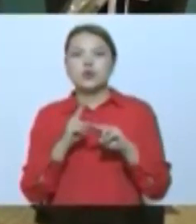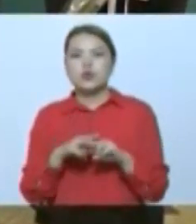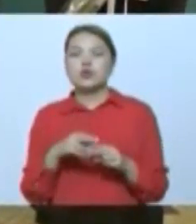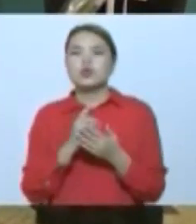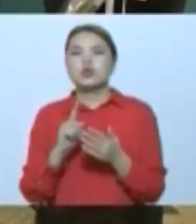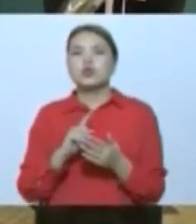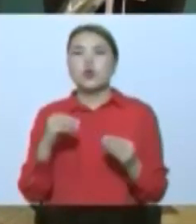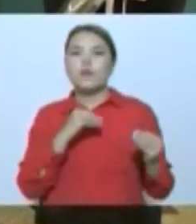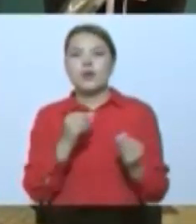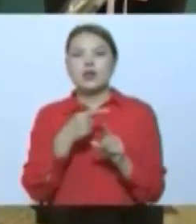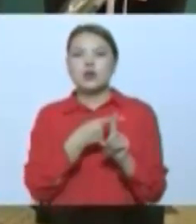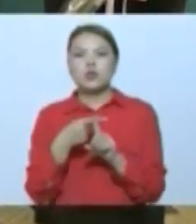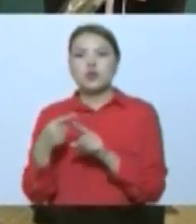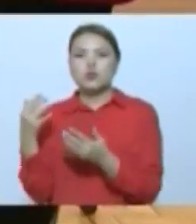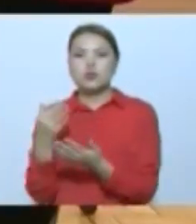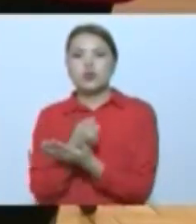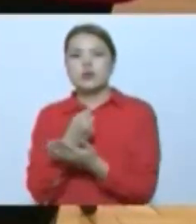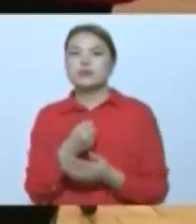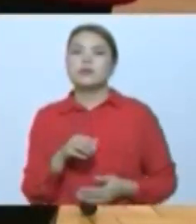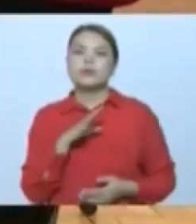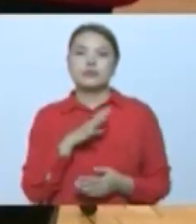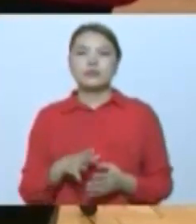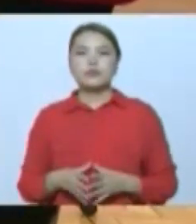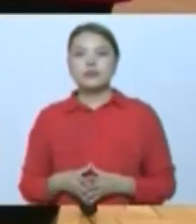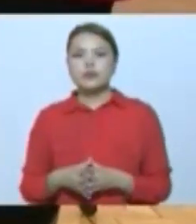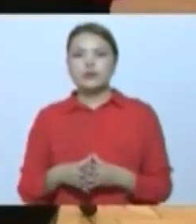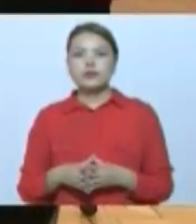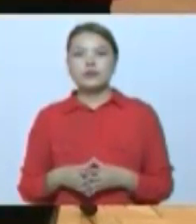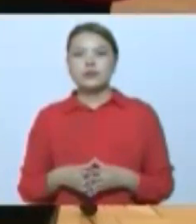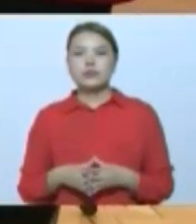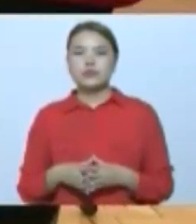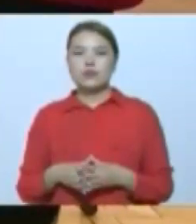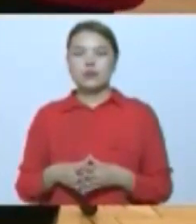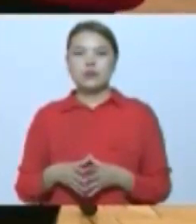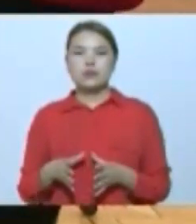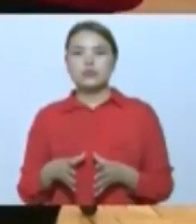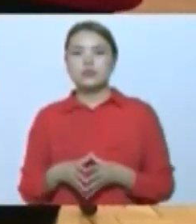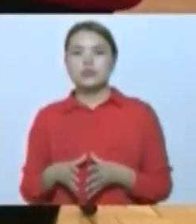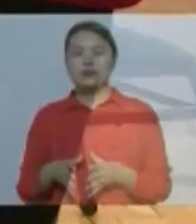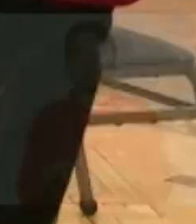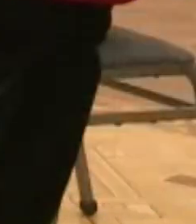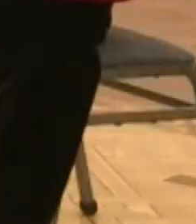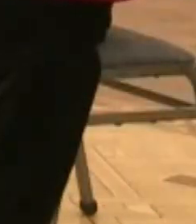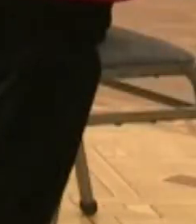күші, оң өзгерістердің локомотиві болып отыр. Гүлайна Мерген, Саламат Қайыпов, Дидар.